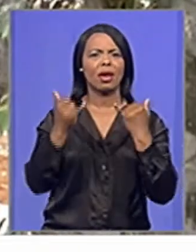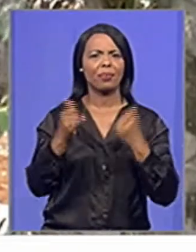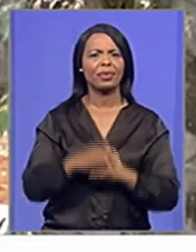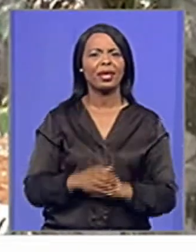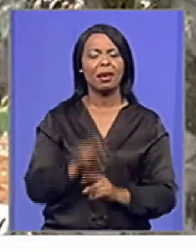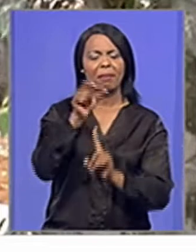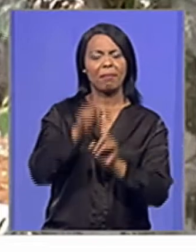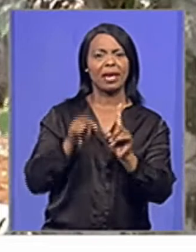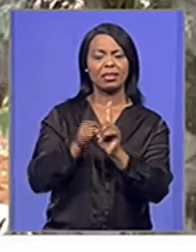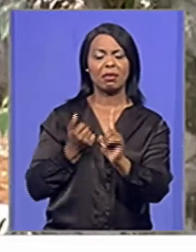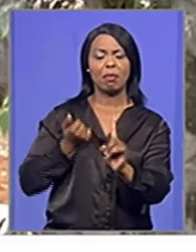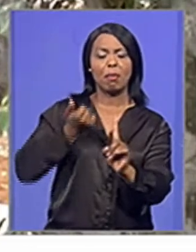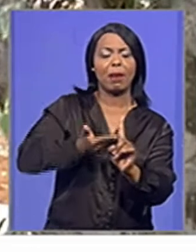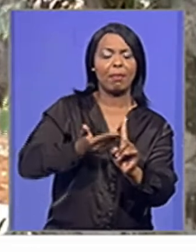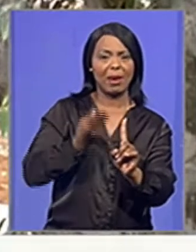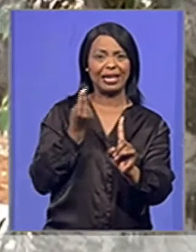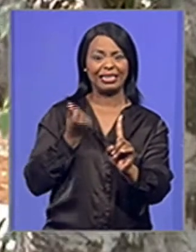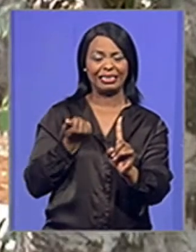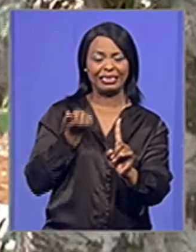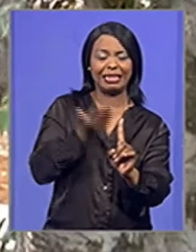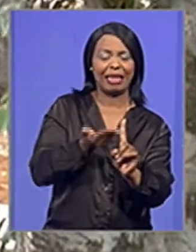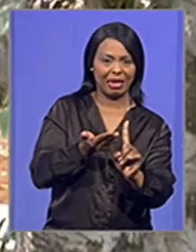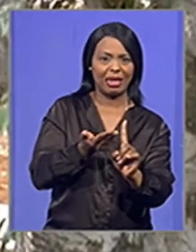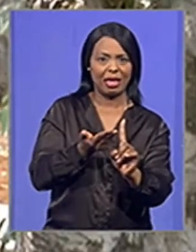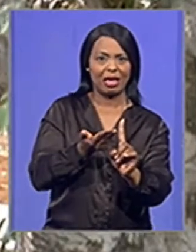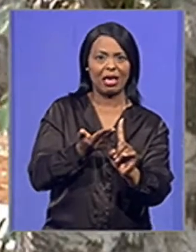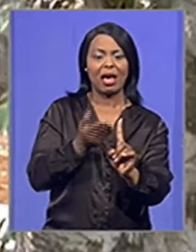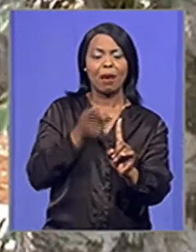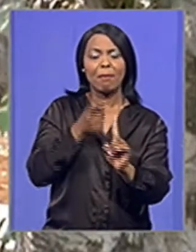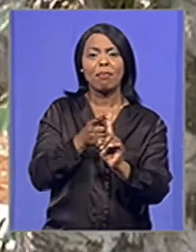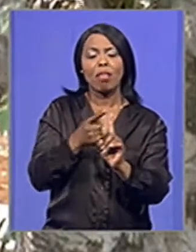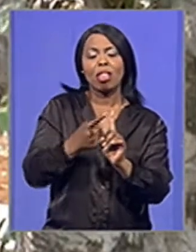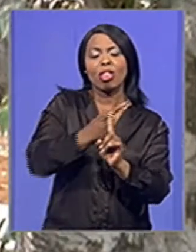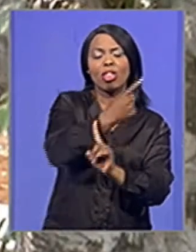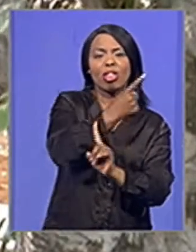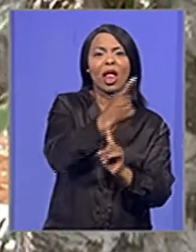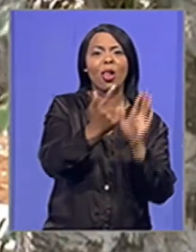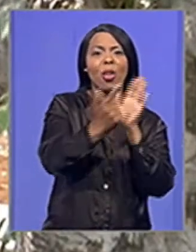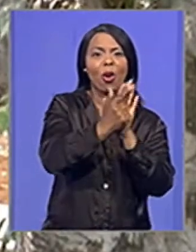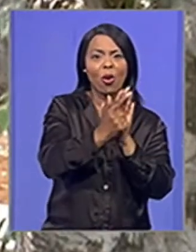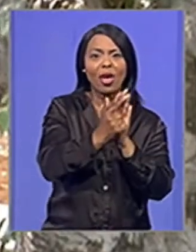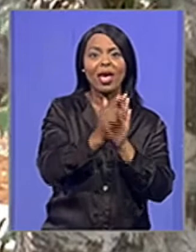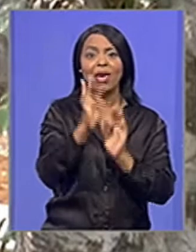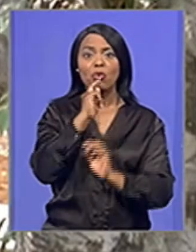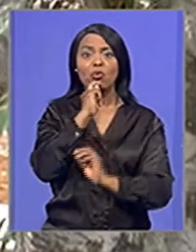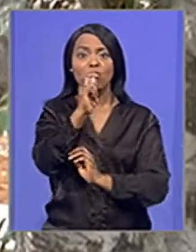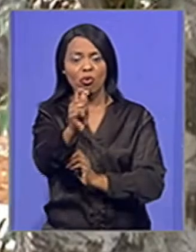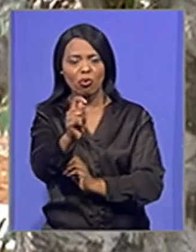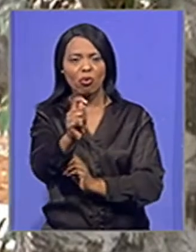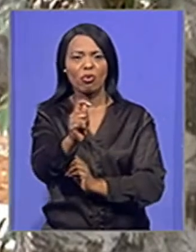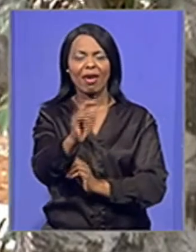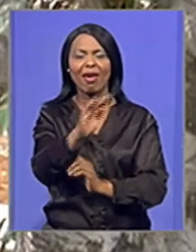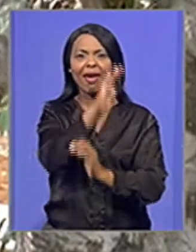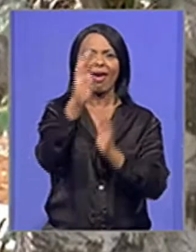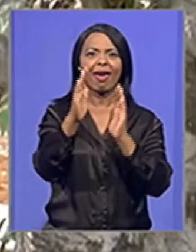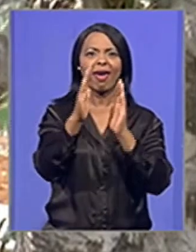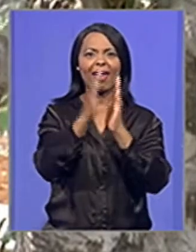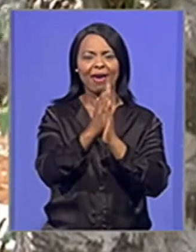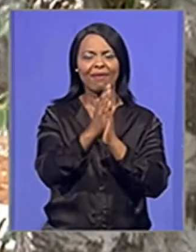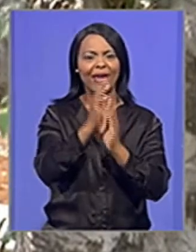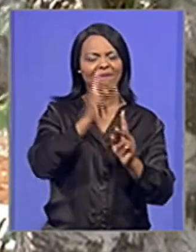abetsweng tendera ena e entswe ka thoko molao. Mme haeba ho le jwalo, tsohle diqeto tse bang o na